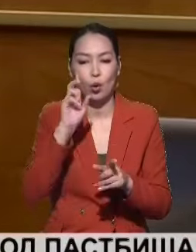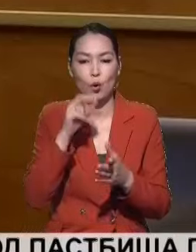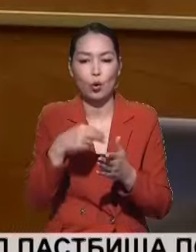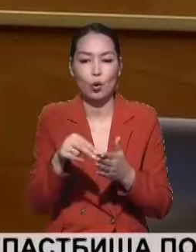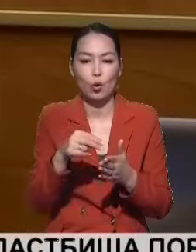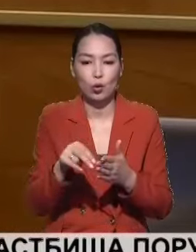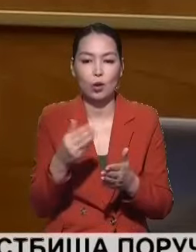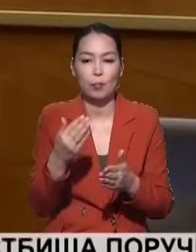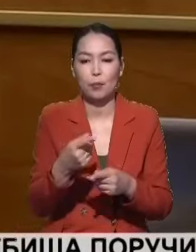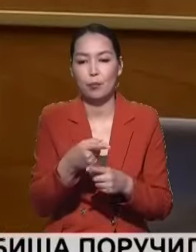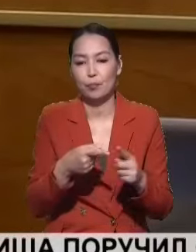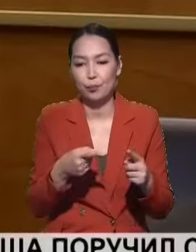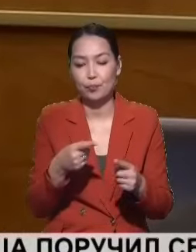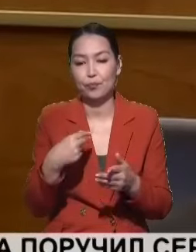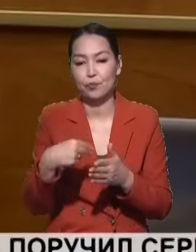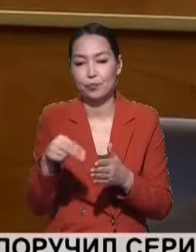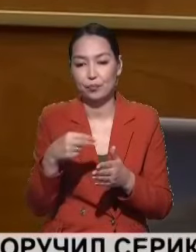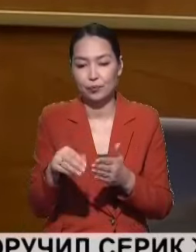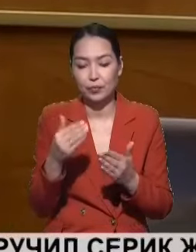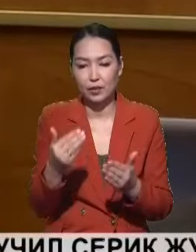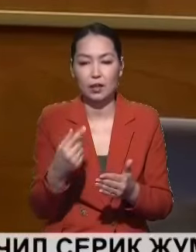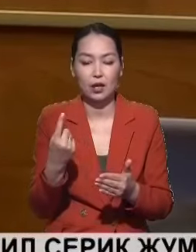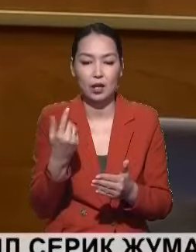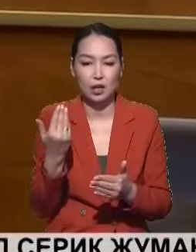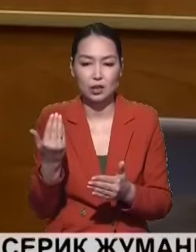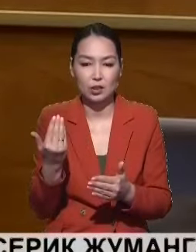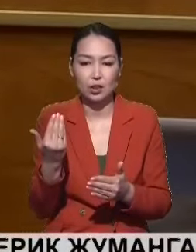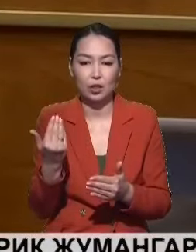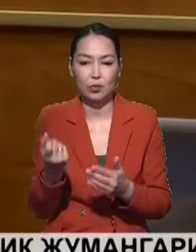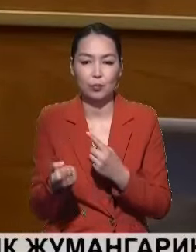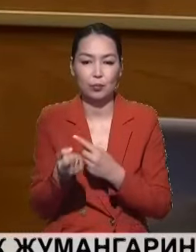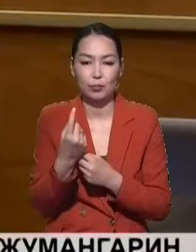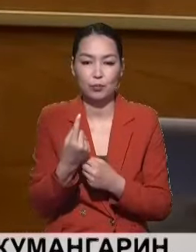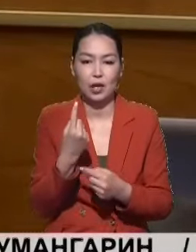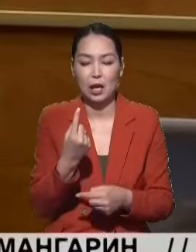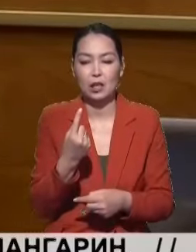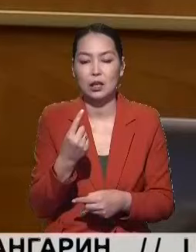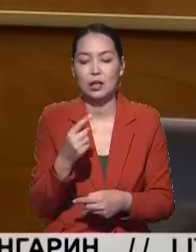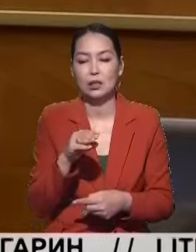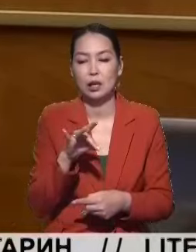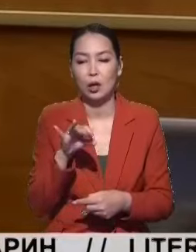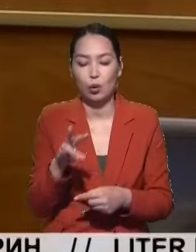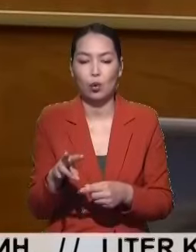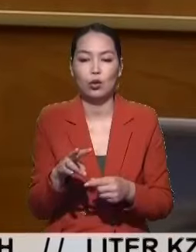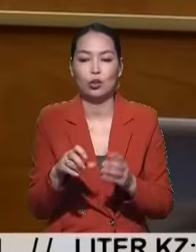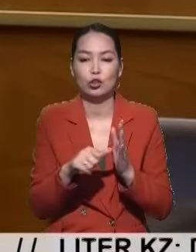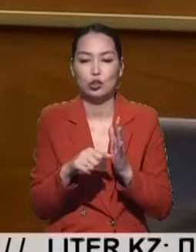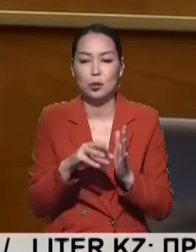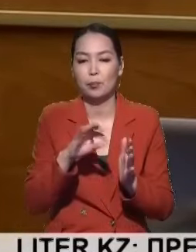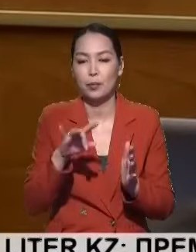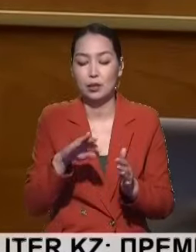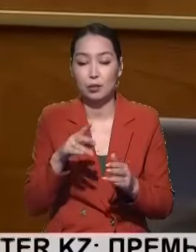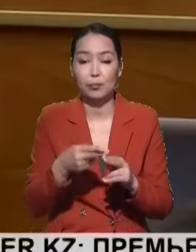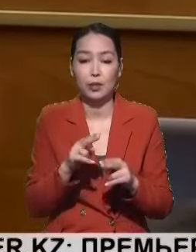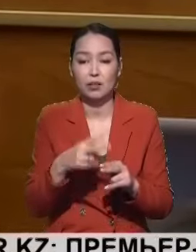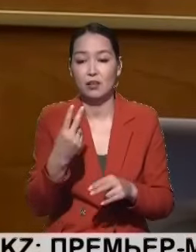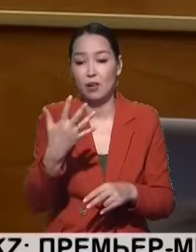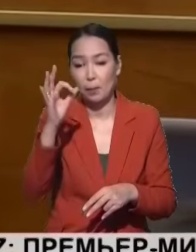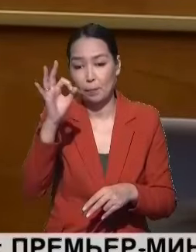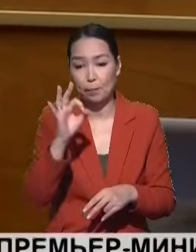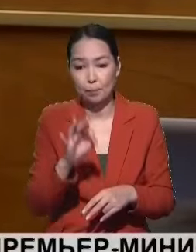доля закупок способом из одного источника составила 1 триллион 600 миллиардов тенге или 25%